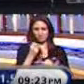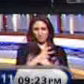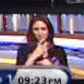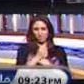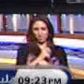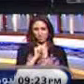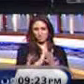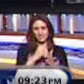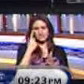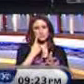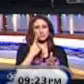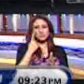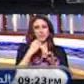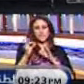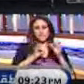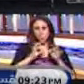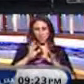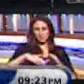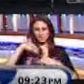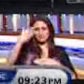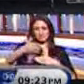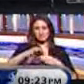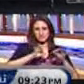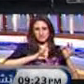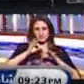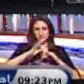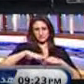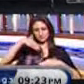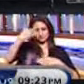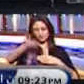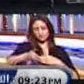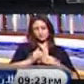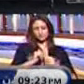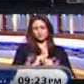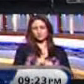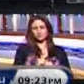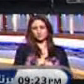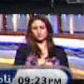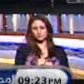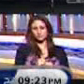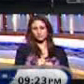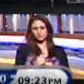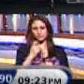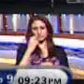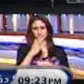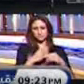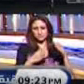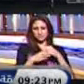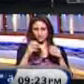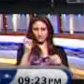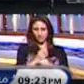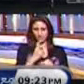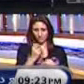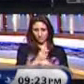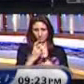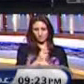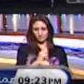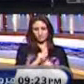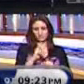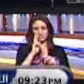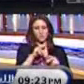مكان في شارع السودان يعني في داخل منطقة المهندسين، منطقة يعني عشوائية، اسر